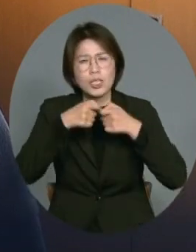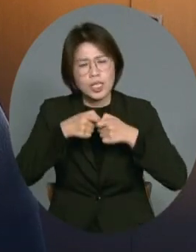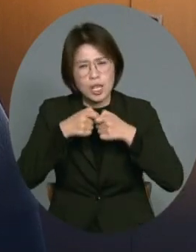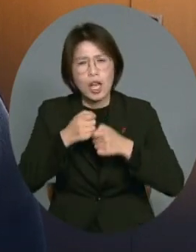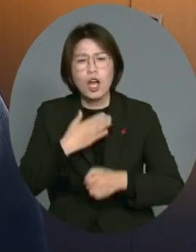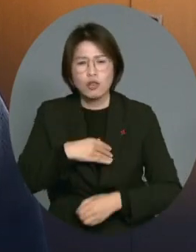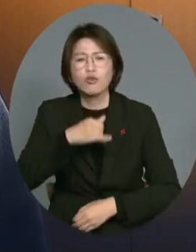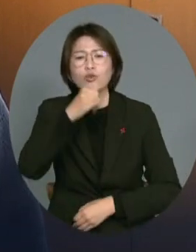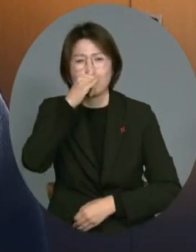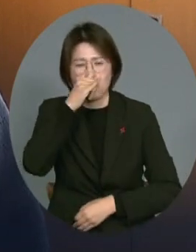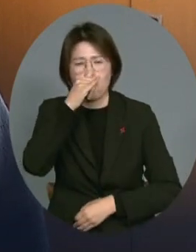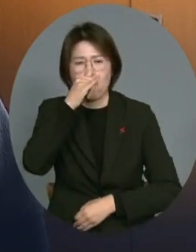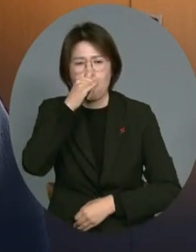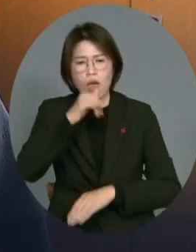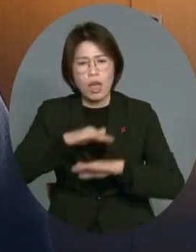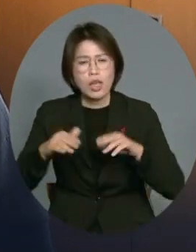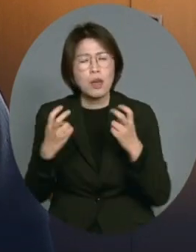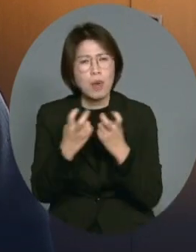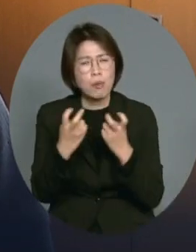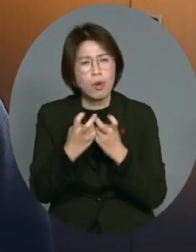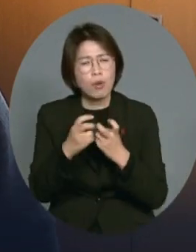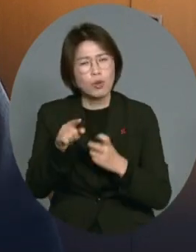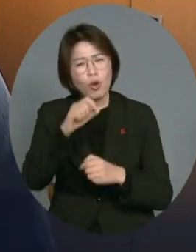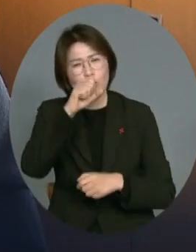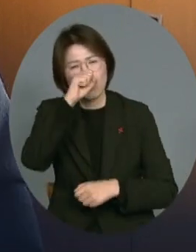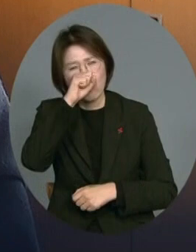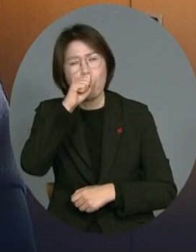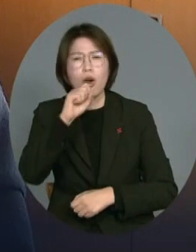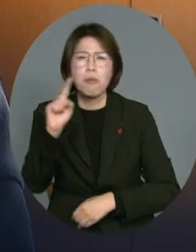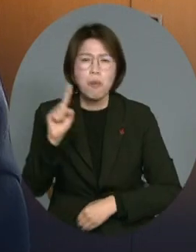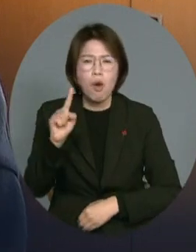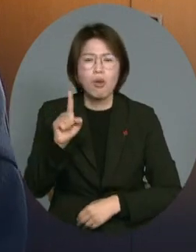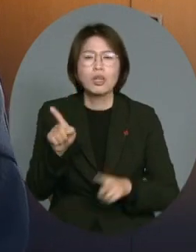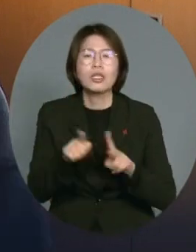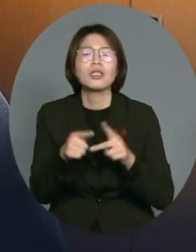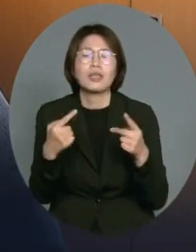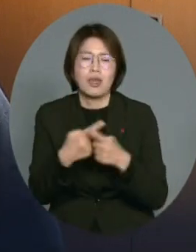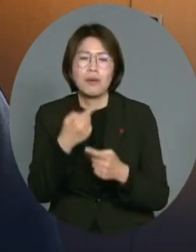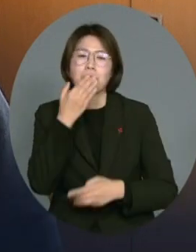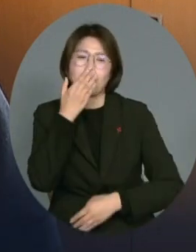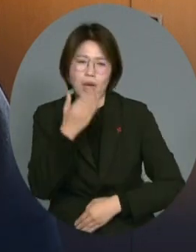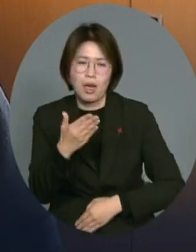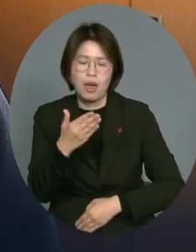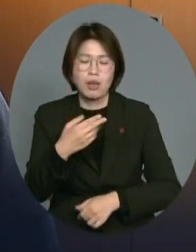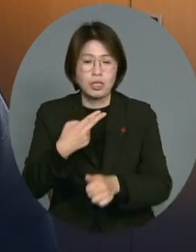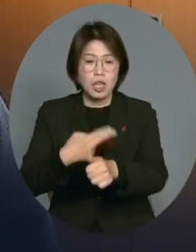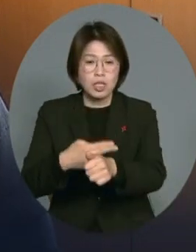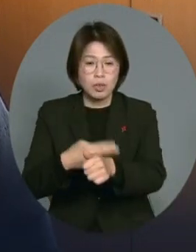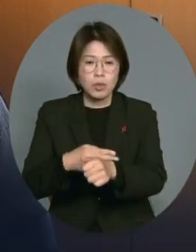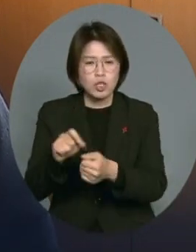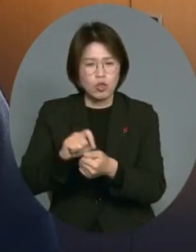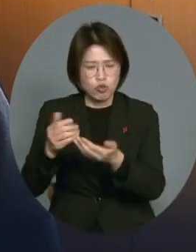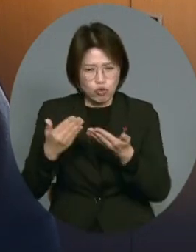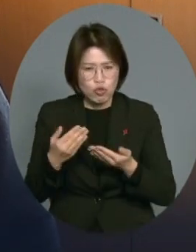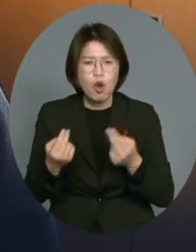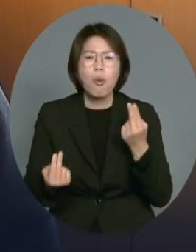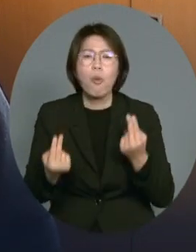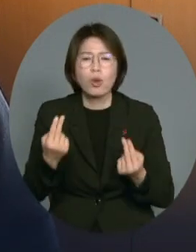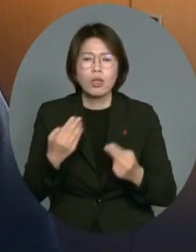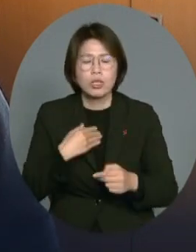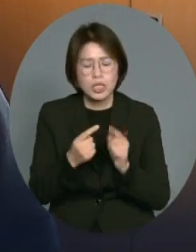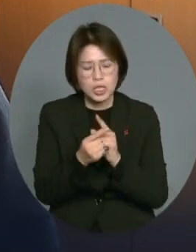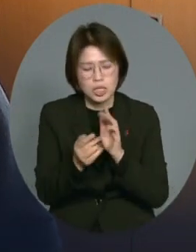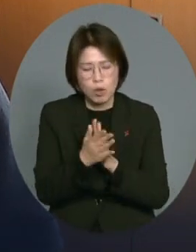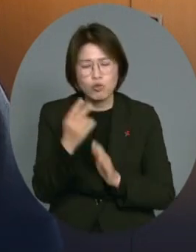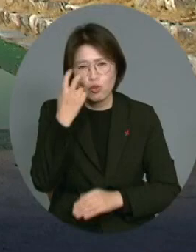게 더 좋겠다 이런 식으로 더 자세히 이해할 수 있어서 선생님이 적어주시는 것보다는 저희가 직접 조사하고